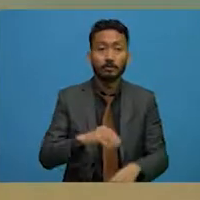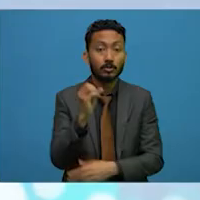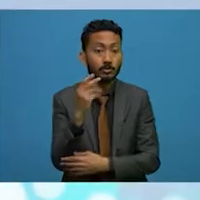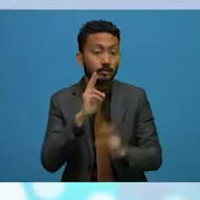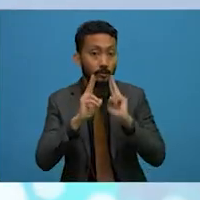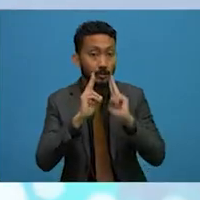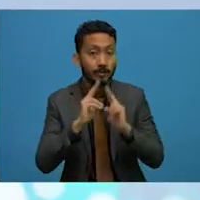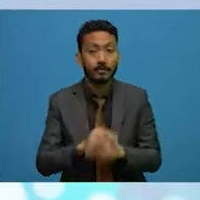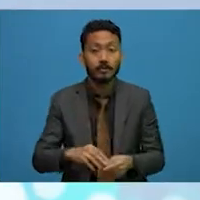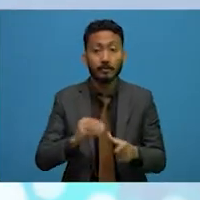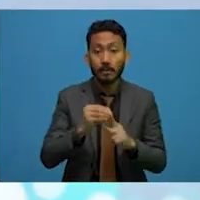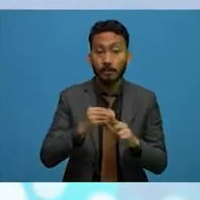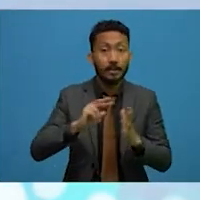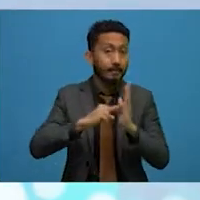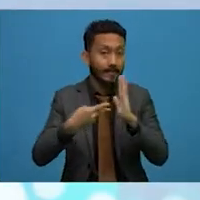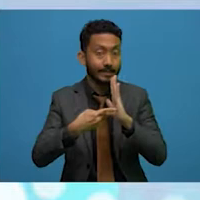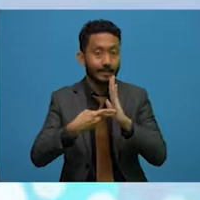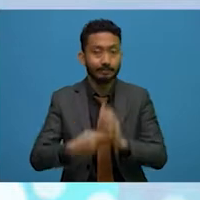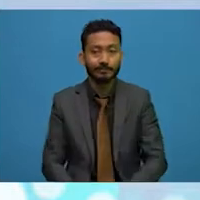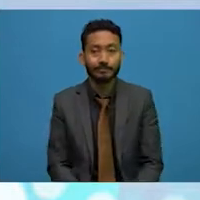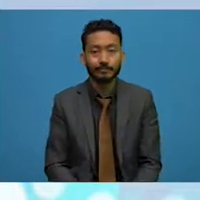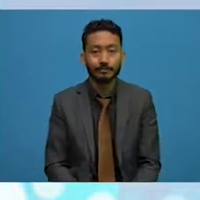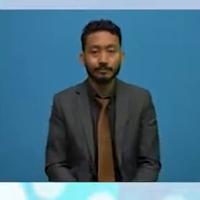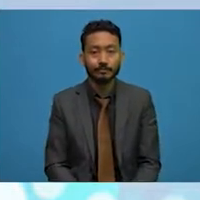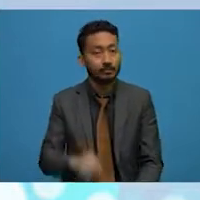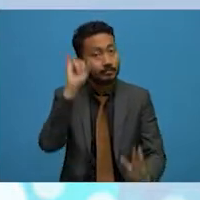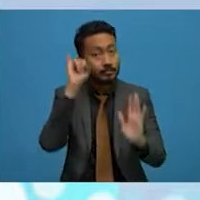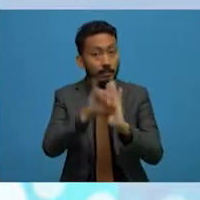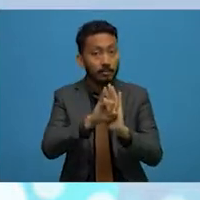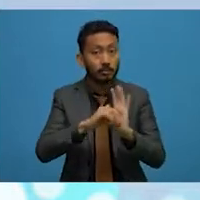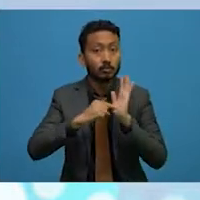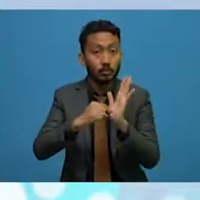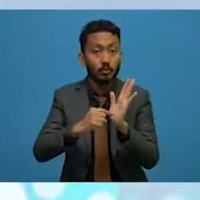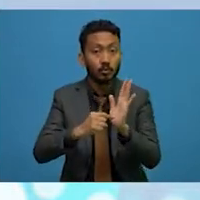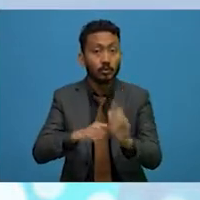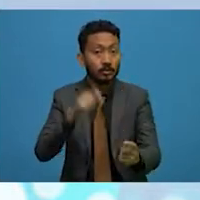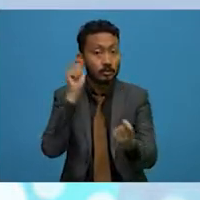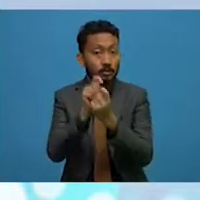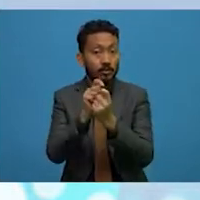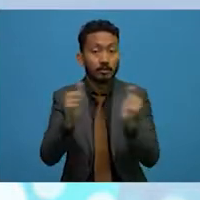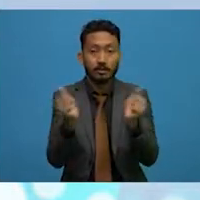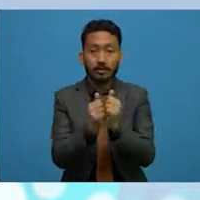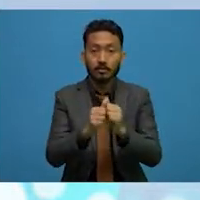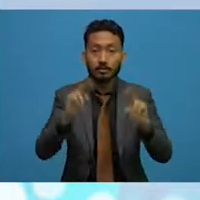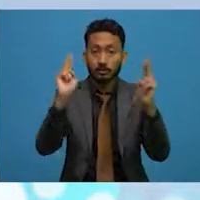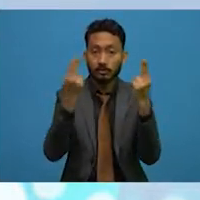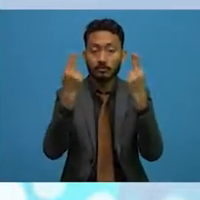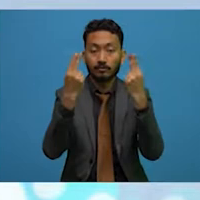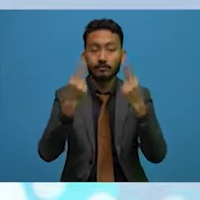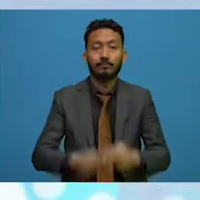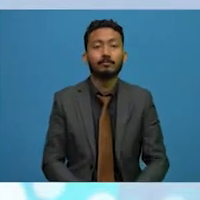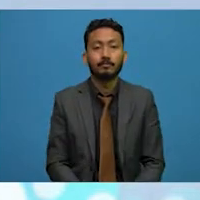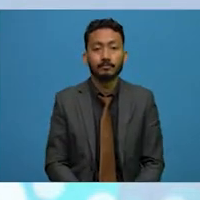makna. Oleh itu, imej yang ditunjulkan mesti bertepatan dengan tema dan tajuk yang